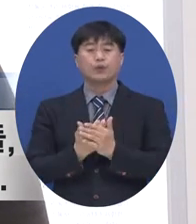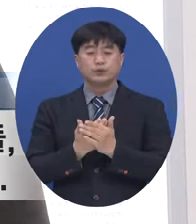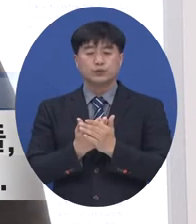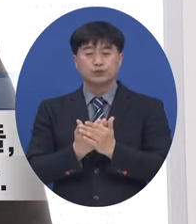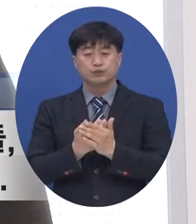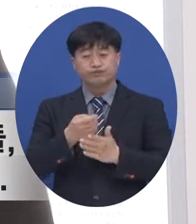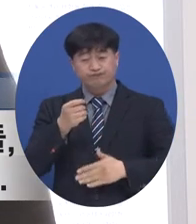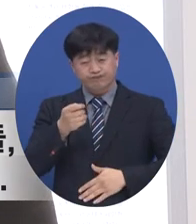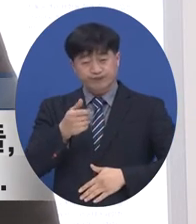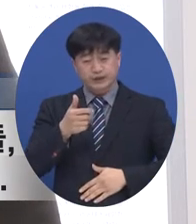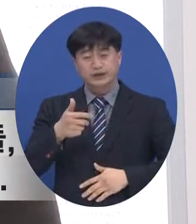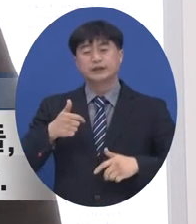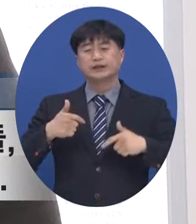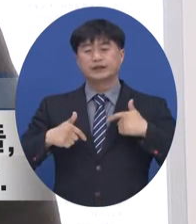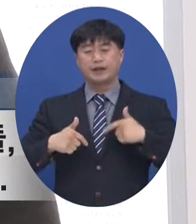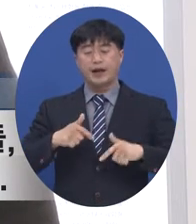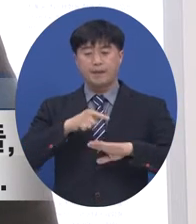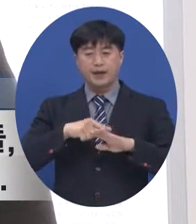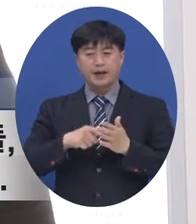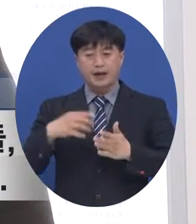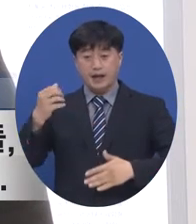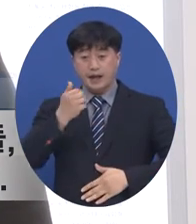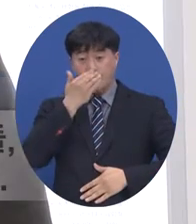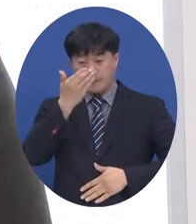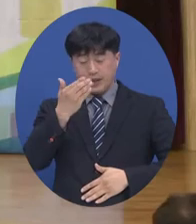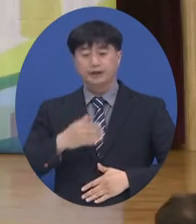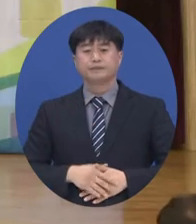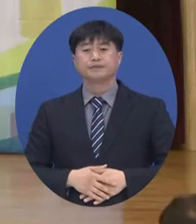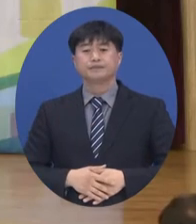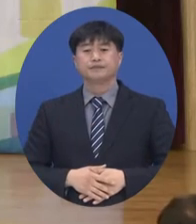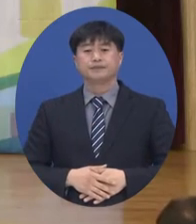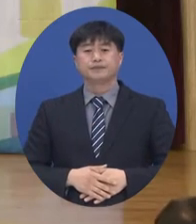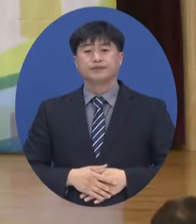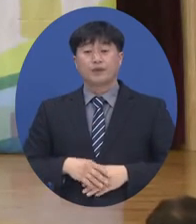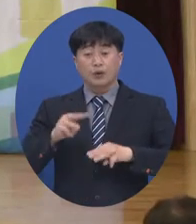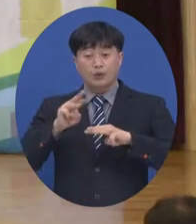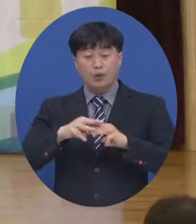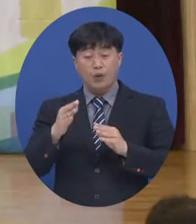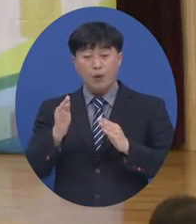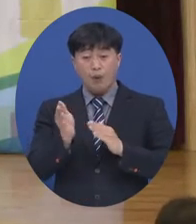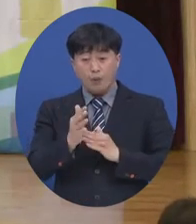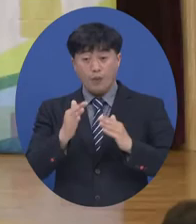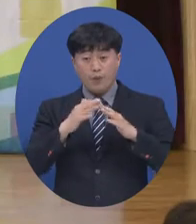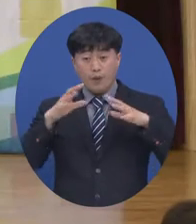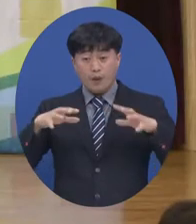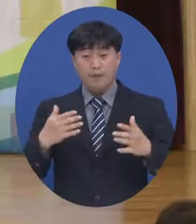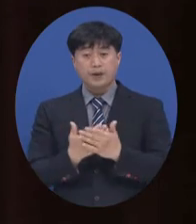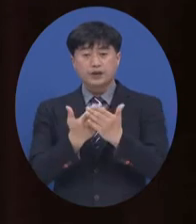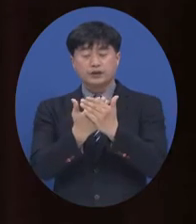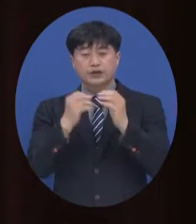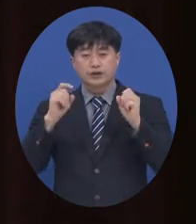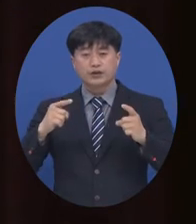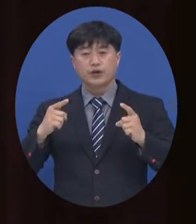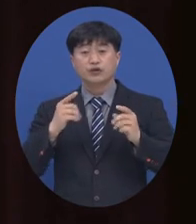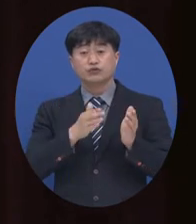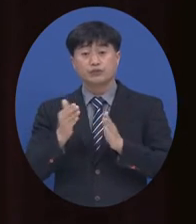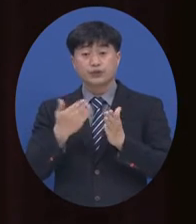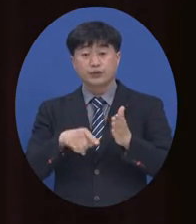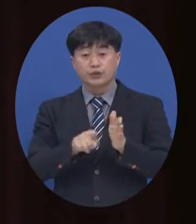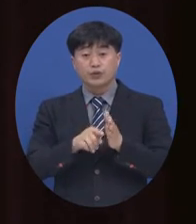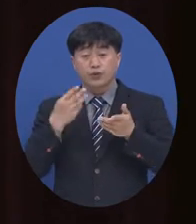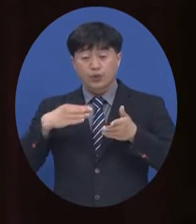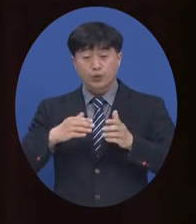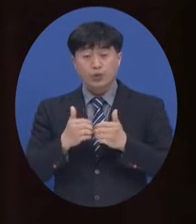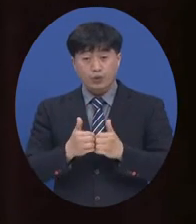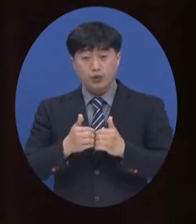다소나마 먹 예쁜 마음을 가질 수 있었습니다 누워 쵸니 활성화 될 수 있는 계기를 마련 하기 위해 경기도의회 와